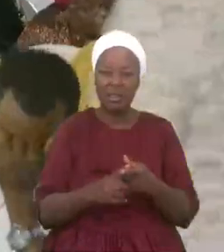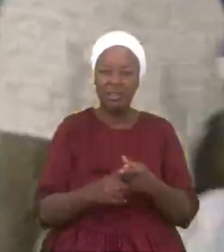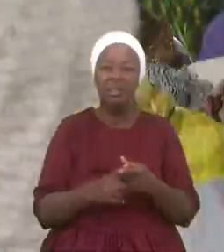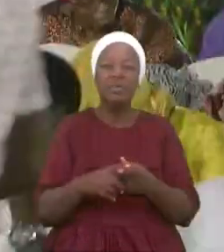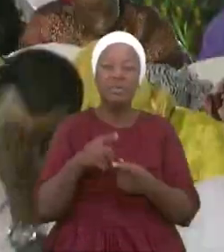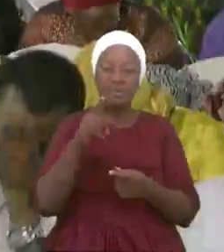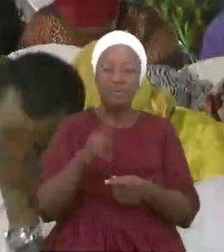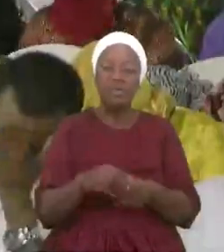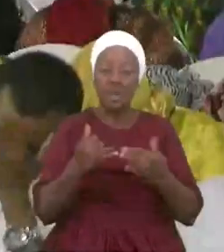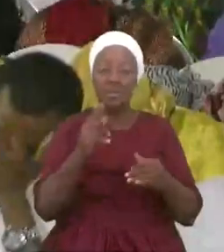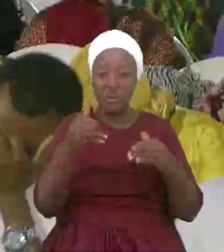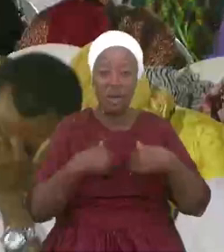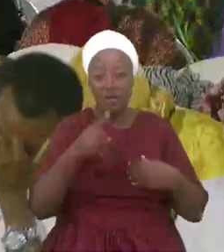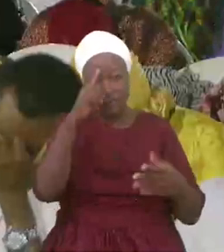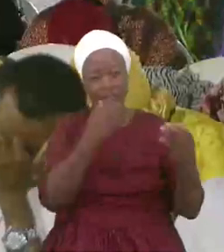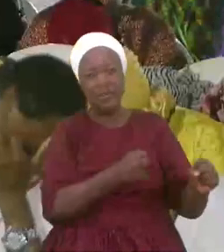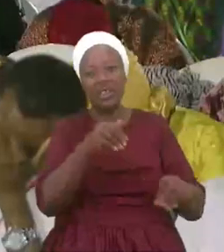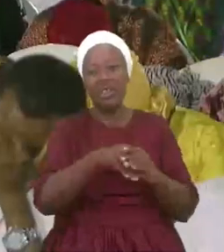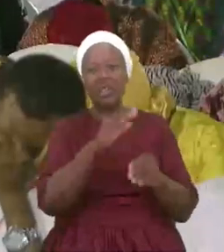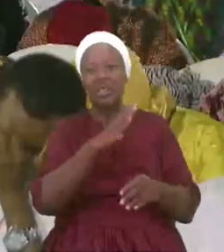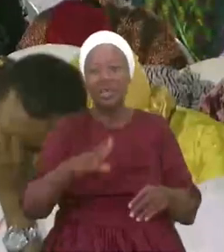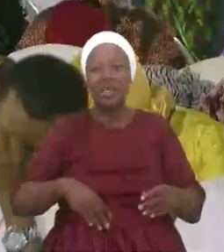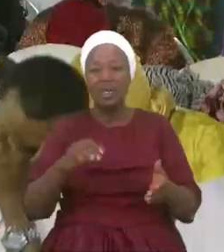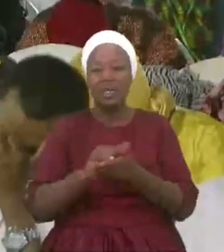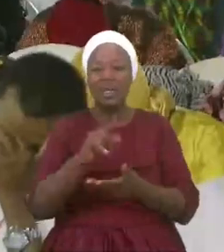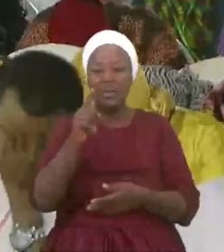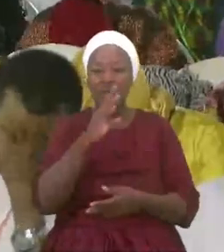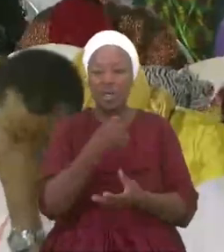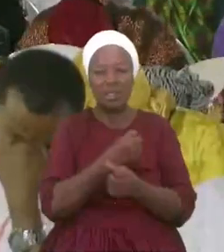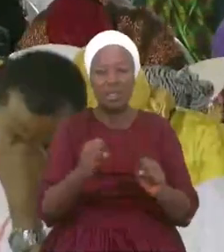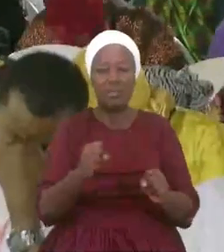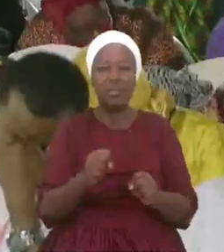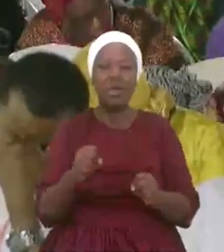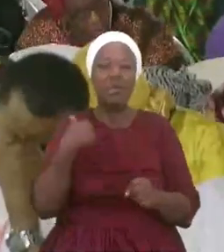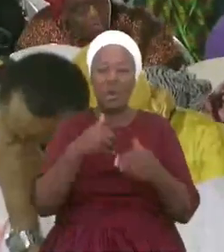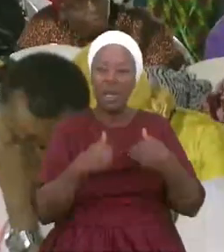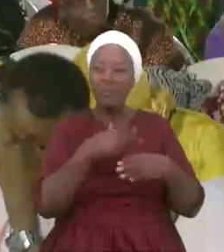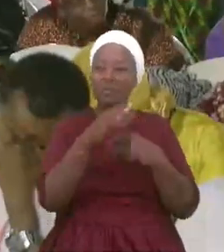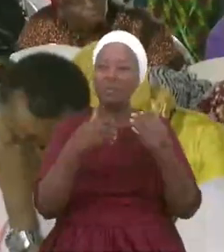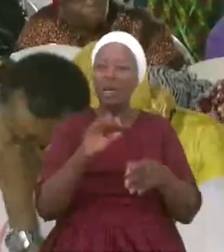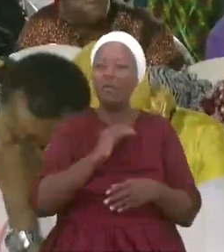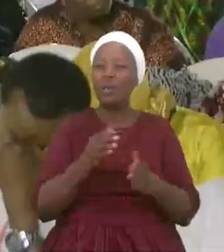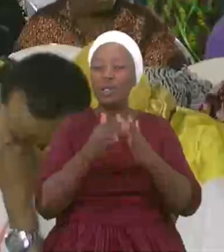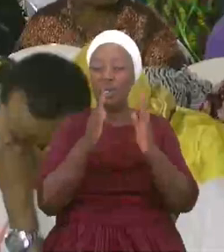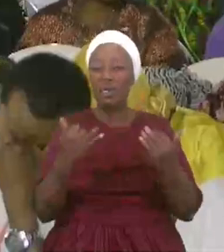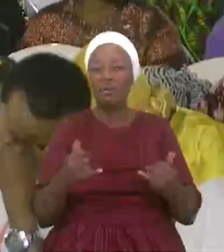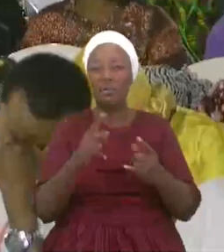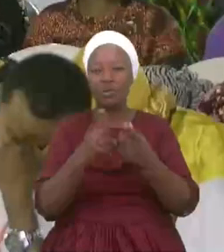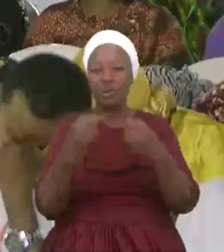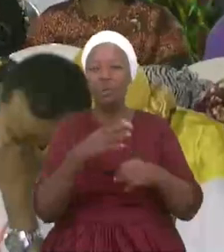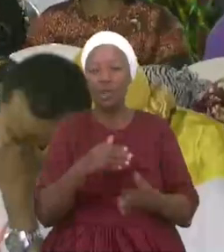s'il vous plaît répondez leur et déjà vous avez votre foi en Christ que vous êtes sauvé